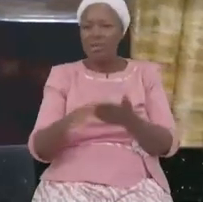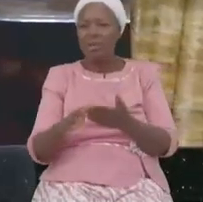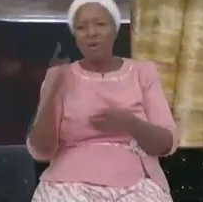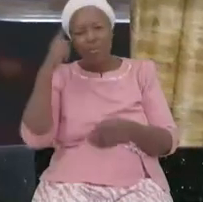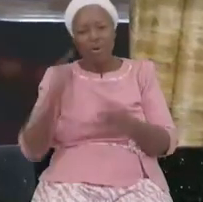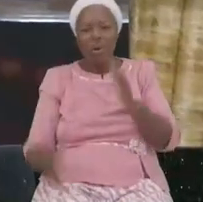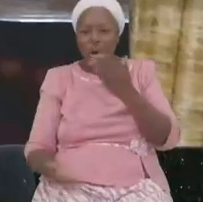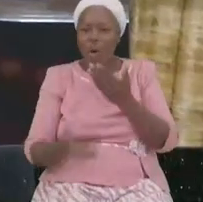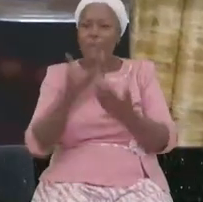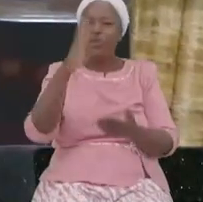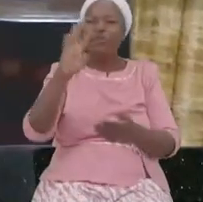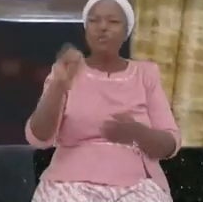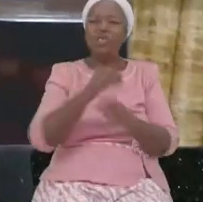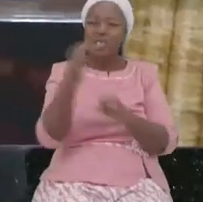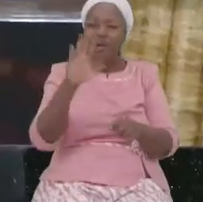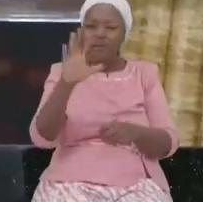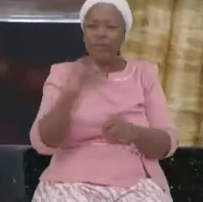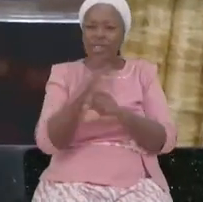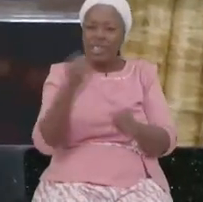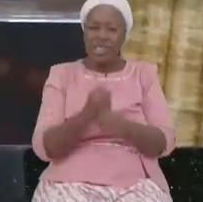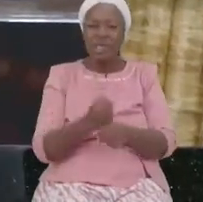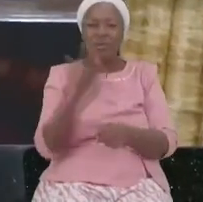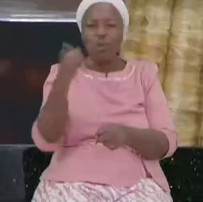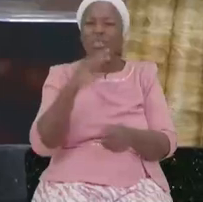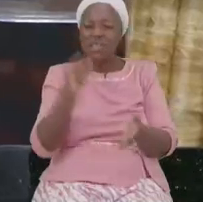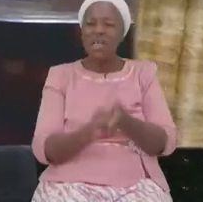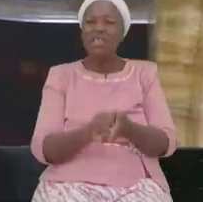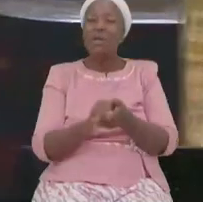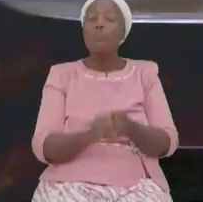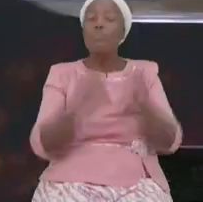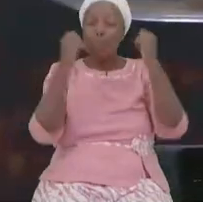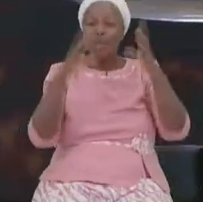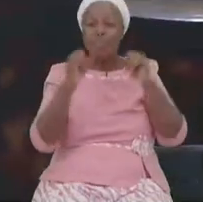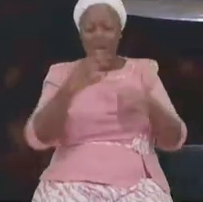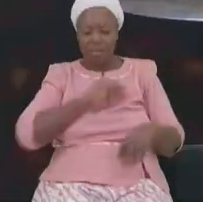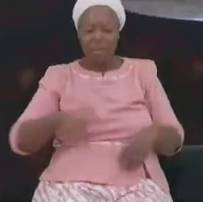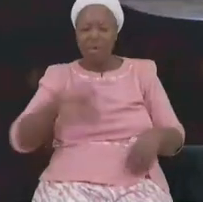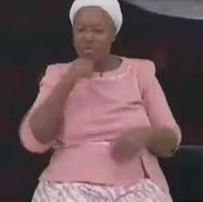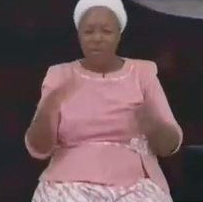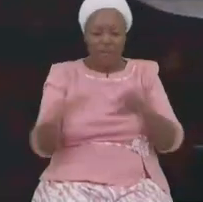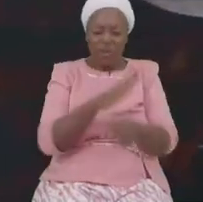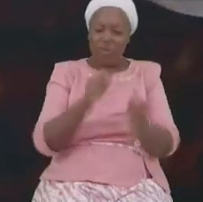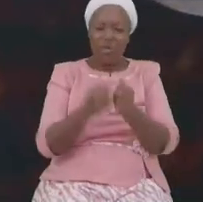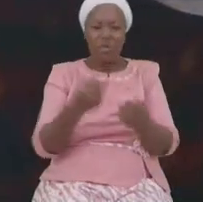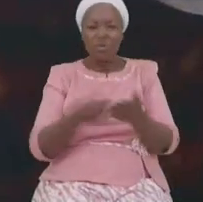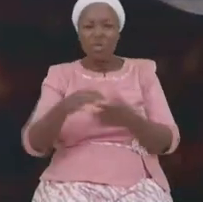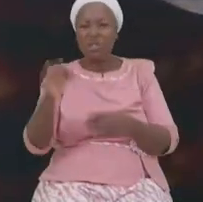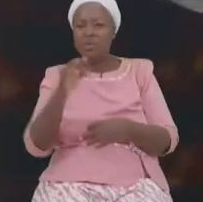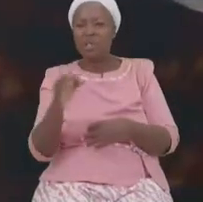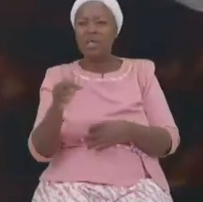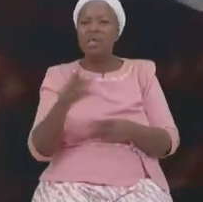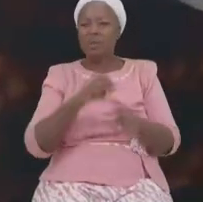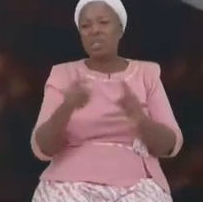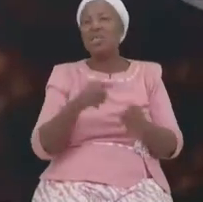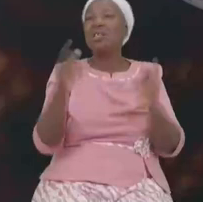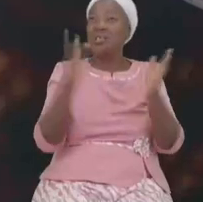des ouvriers et des gens ne sont-ils pas remplis du Saint-Esprit? Ils disent, Dieu l'a promis, Jésus seul,